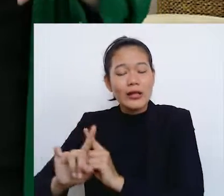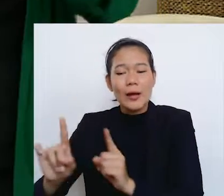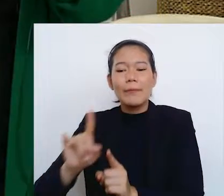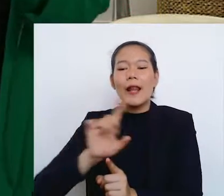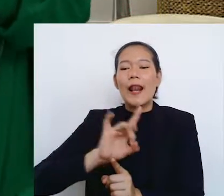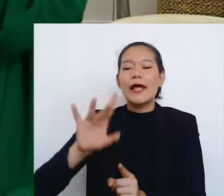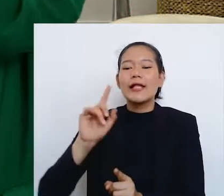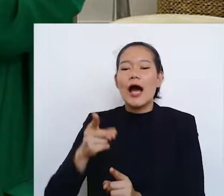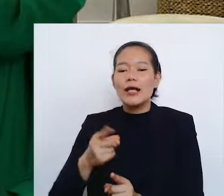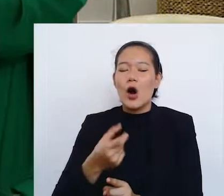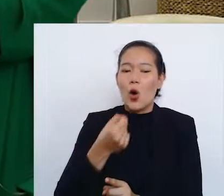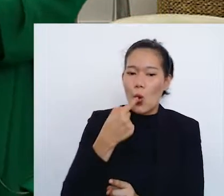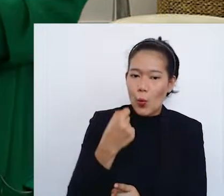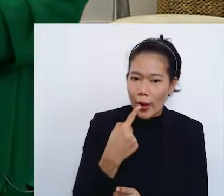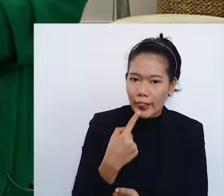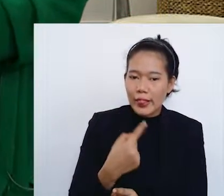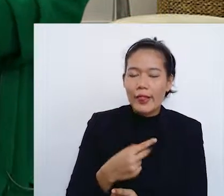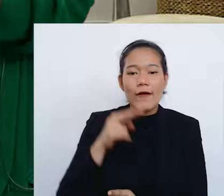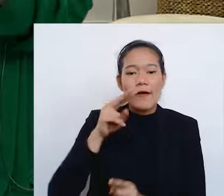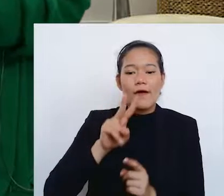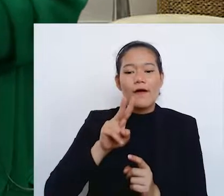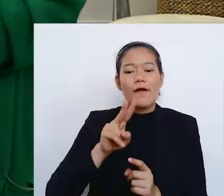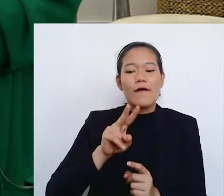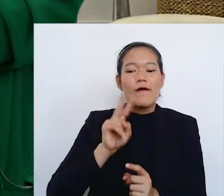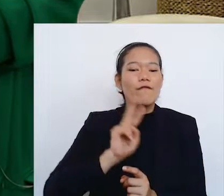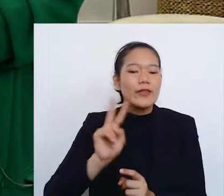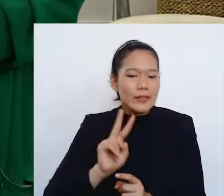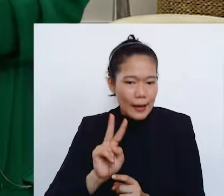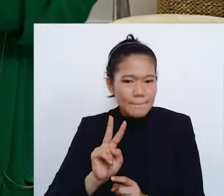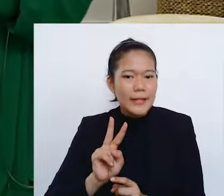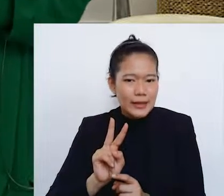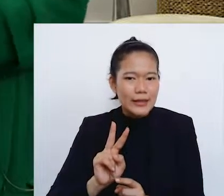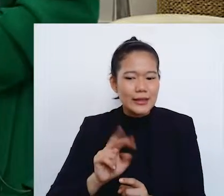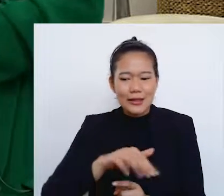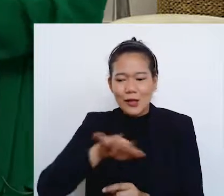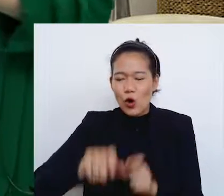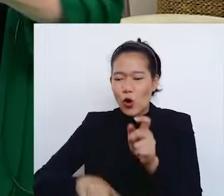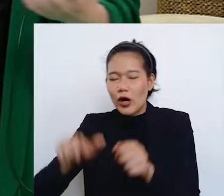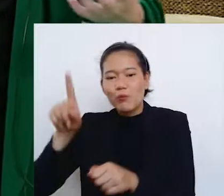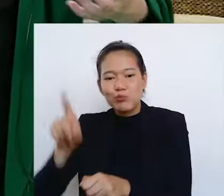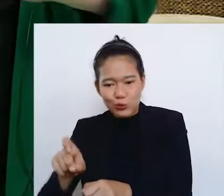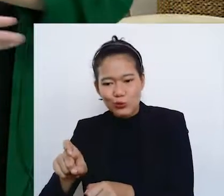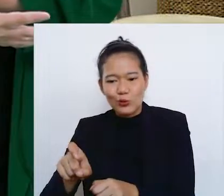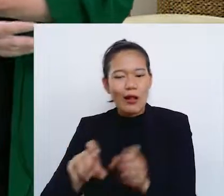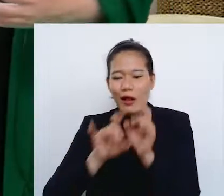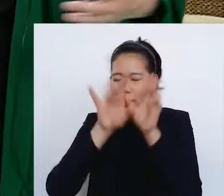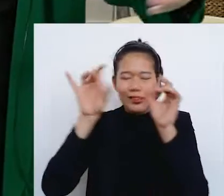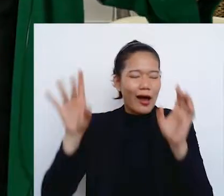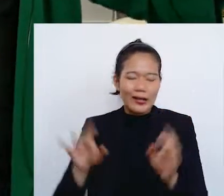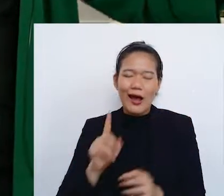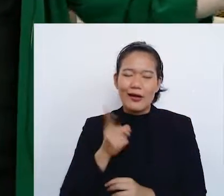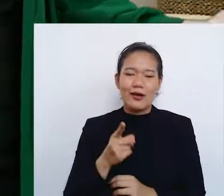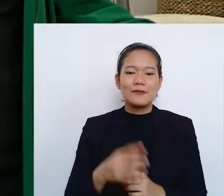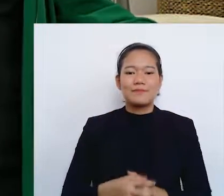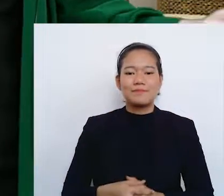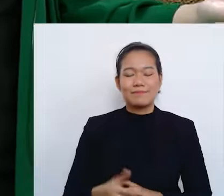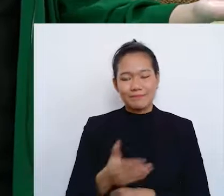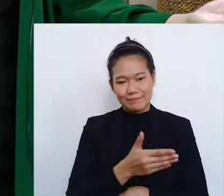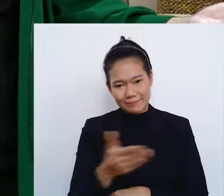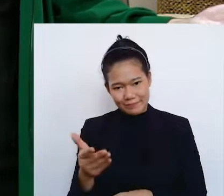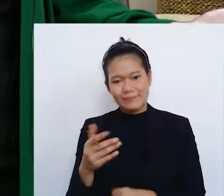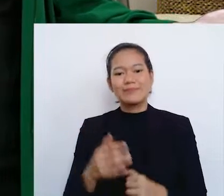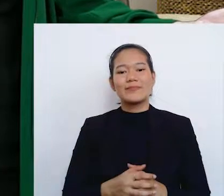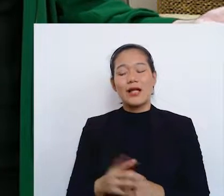tetapi juga ada paket untuk obat-obatan dan vitamin bagi mereka yang membutuhkan, dan masih banyak lagi yang